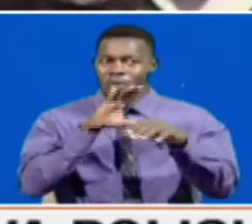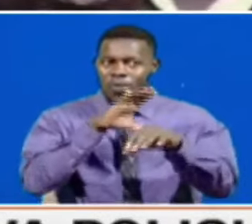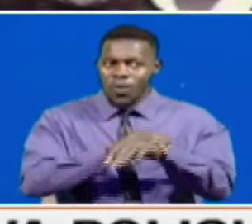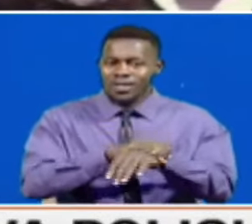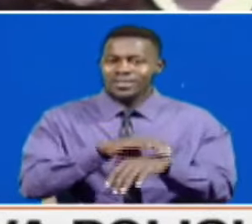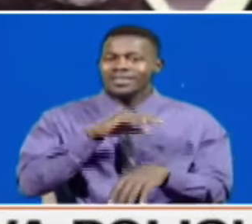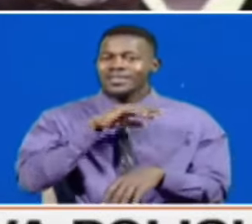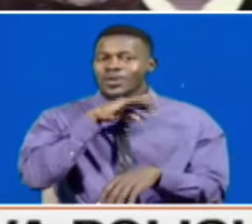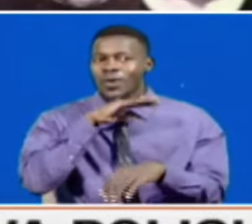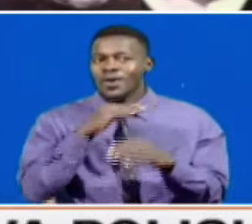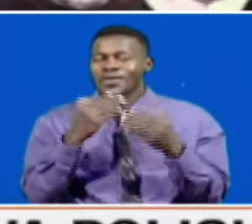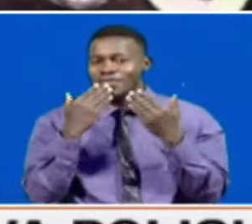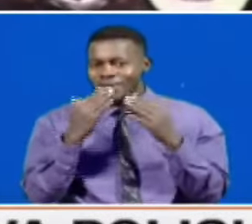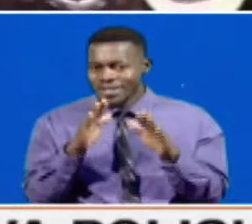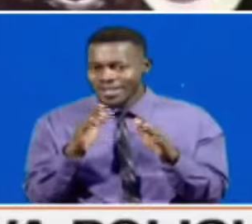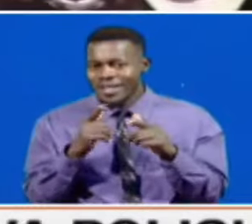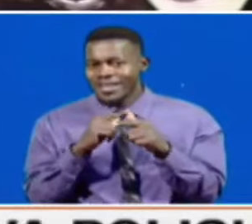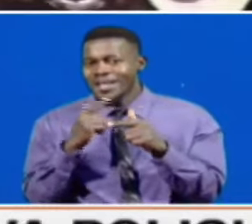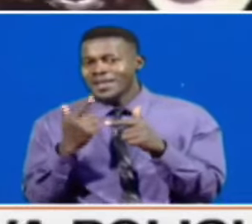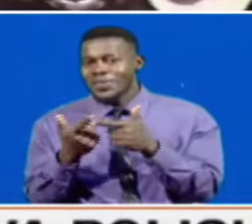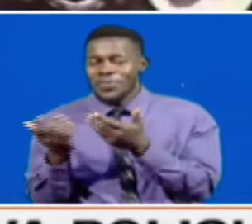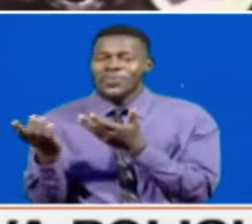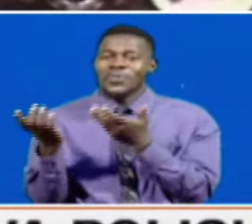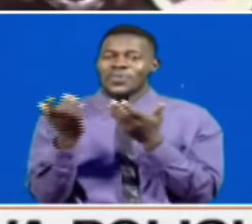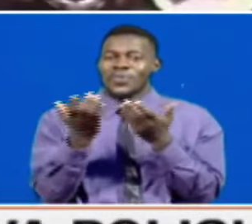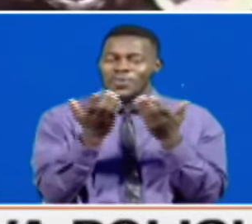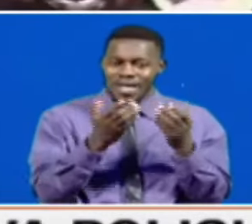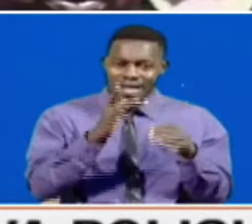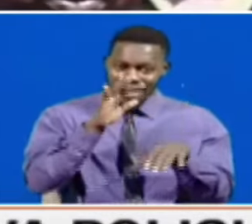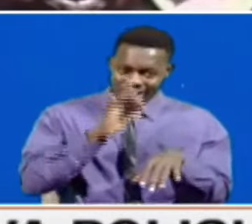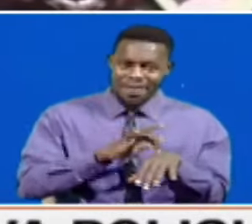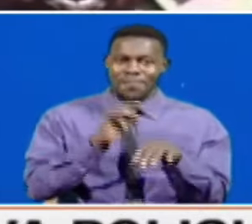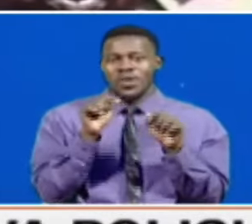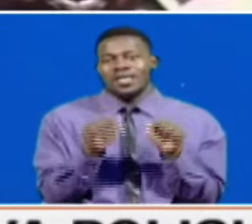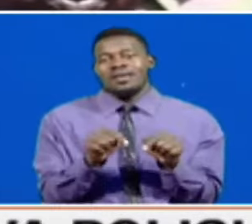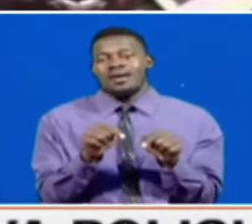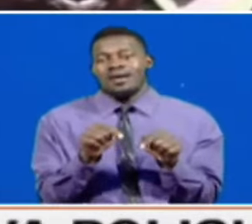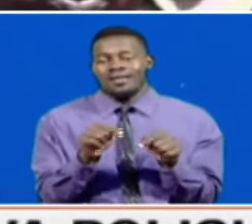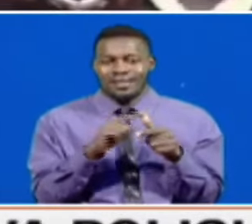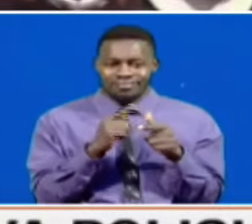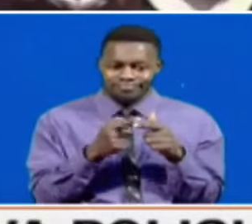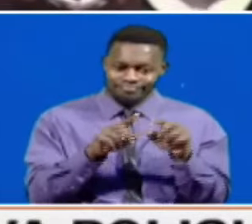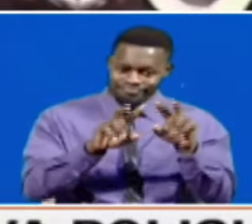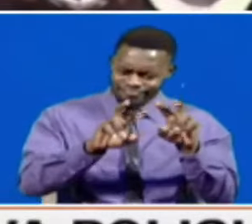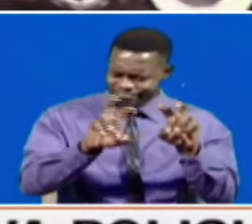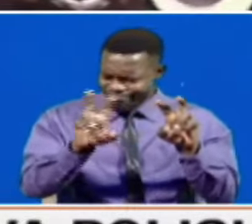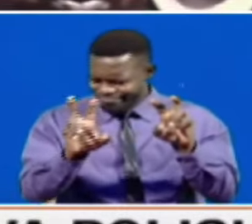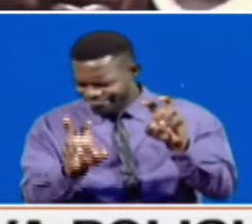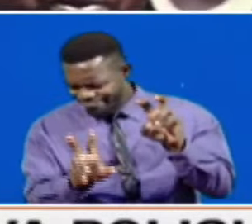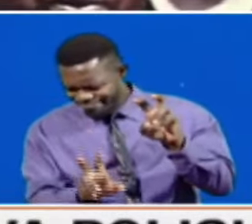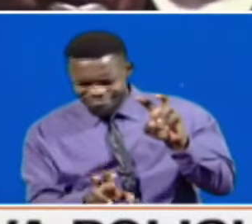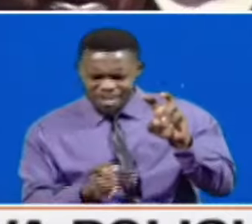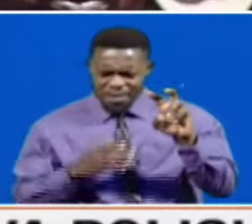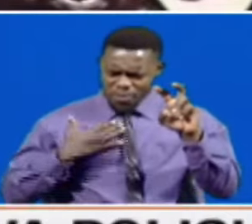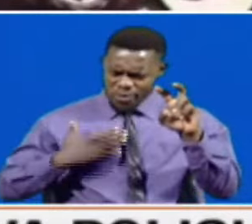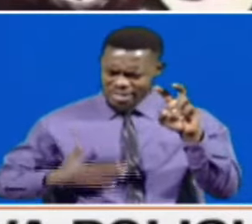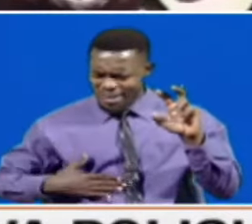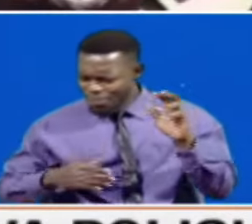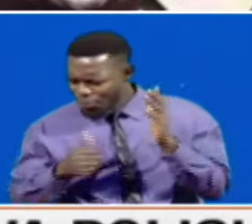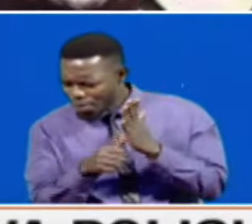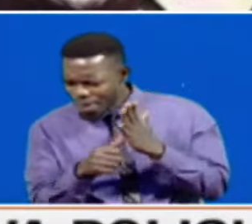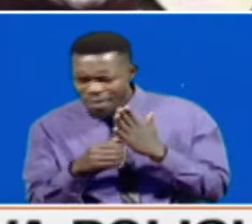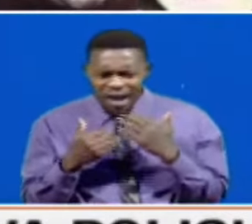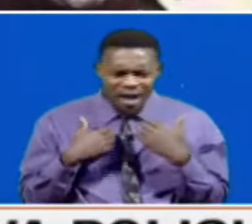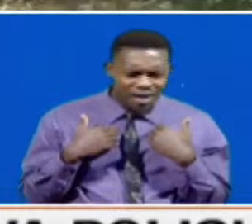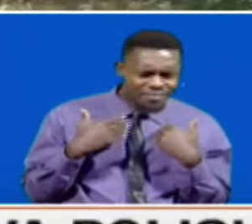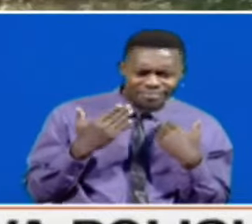na tueta hapa head Ili tumang kwa umak Kama Ako na shida yoye